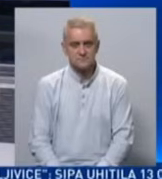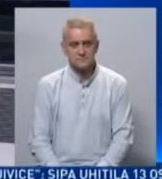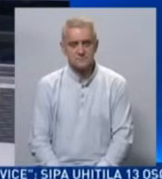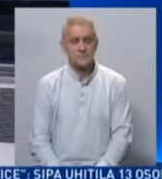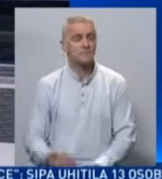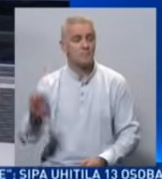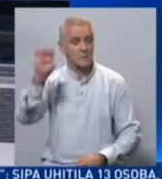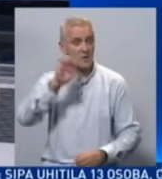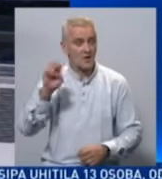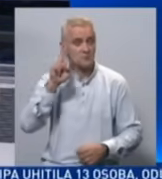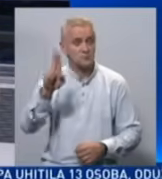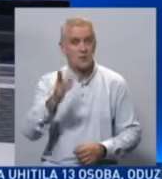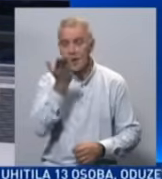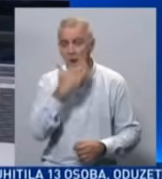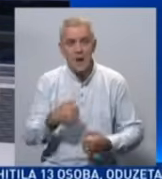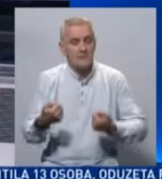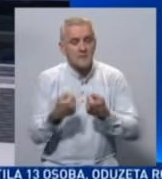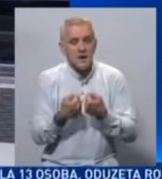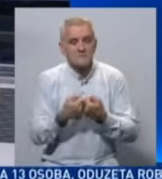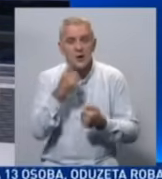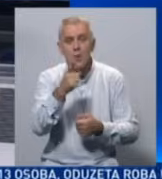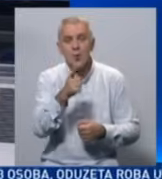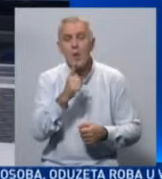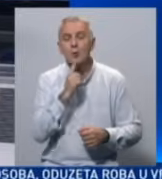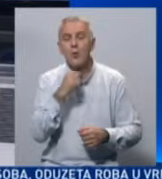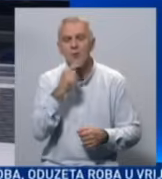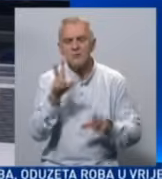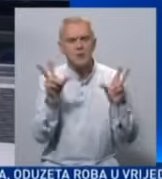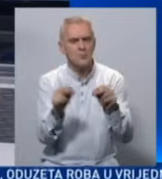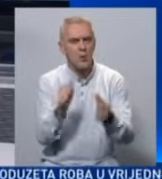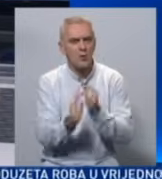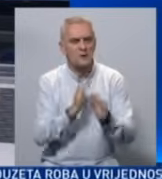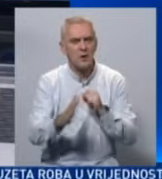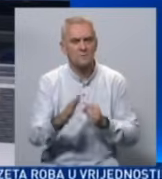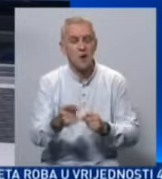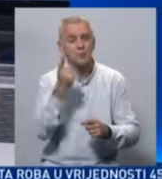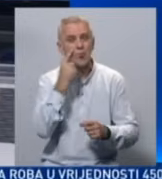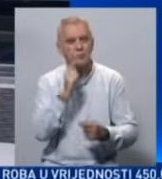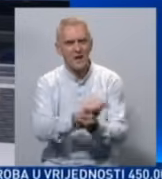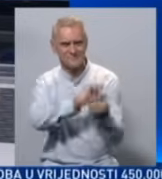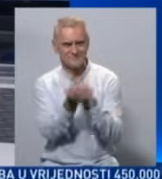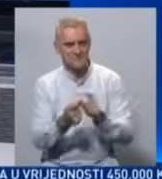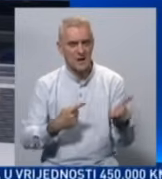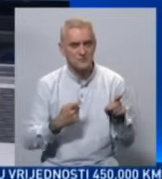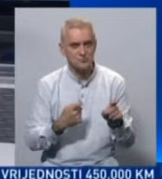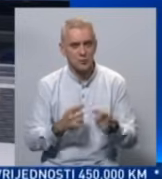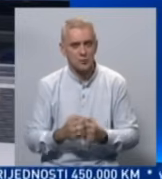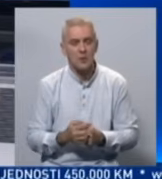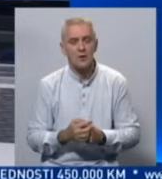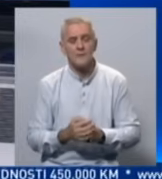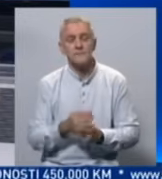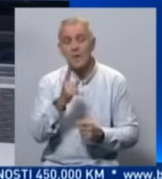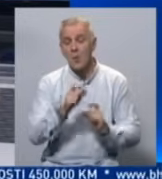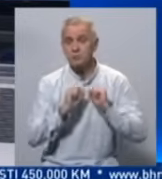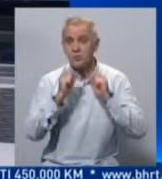U Evropskoj uniji nema mjesta za one koji negiraju genocid, pokušavaju prekrajati istoriju i veličati ratne zločince.